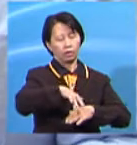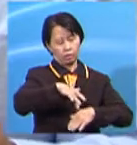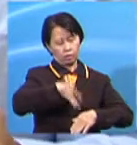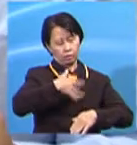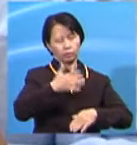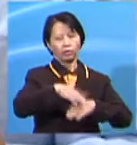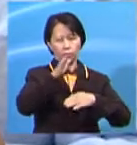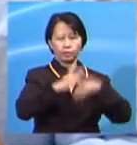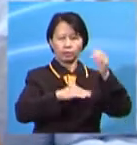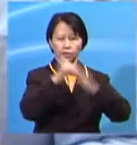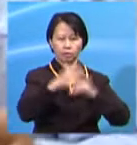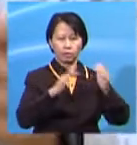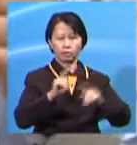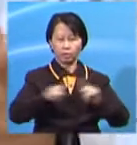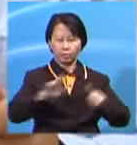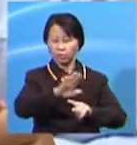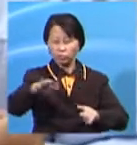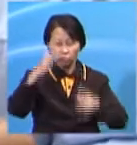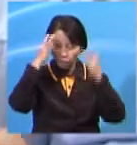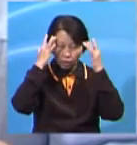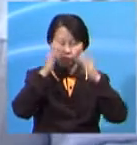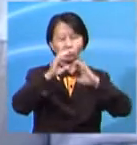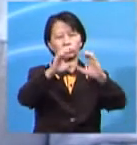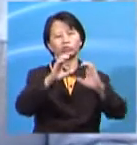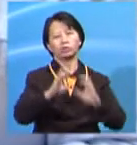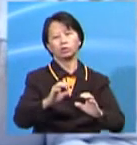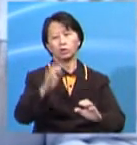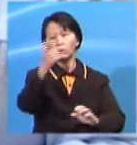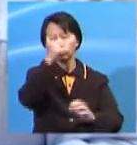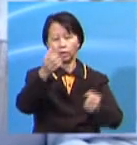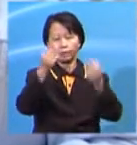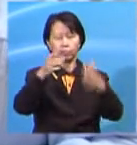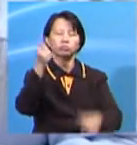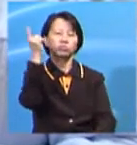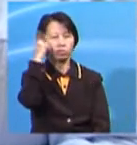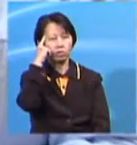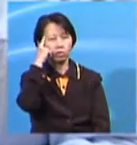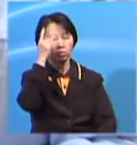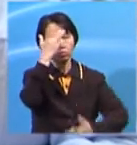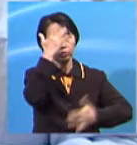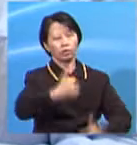Namun tidak semua menyedari dan mengetahui caranya kerana ramai menganggap